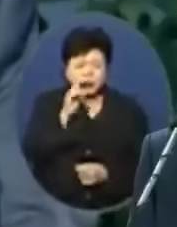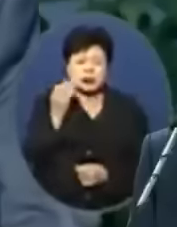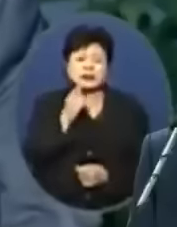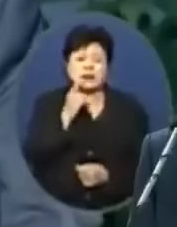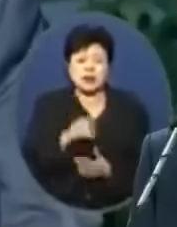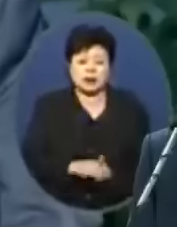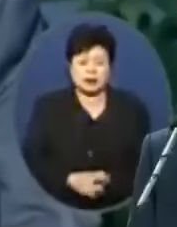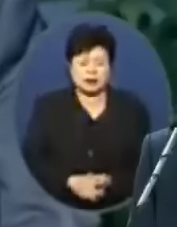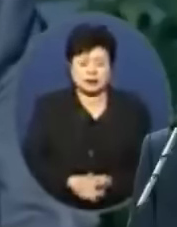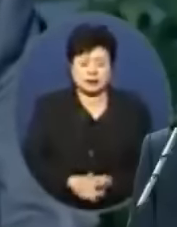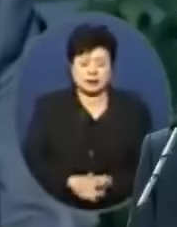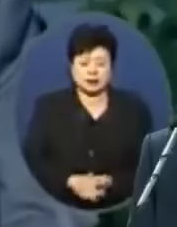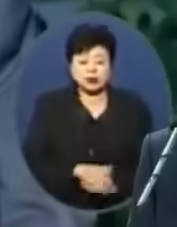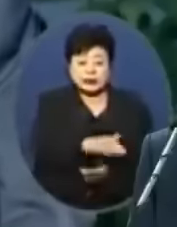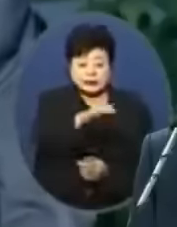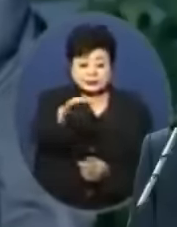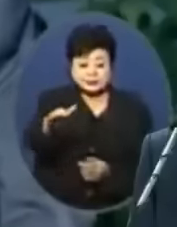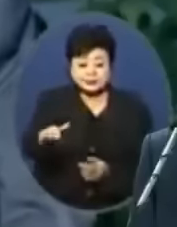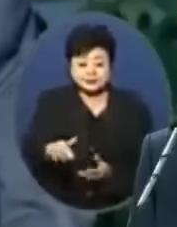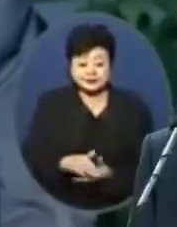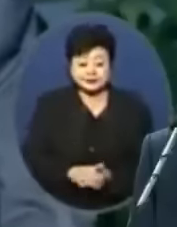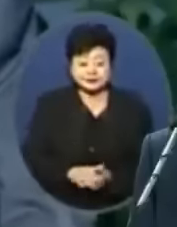것입니다. 우리는